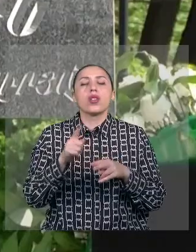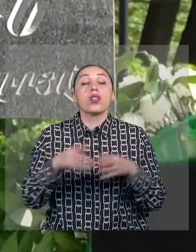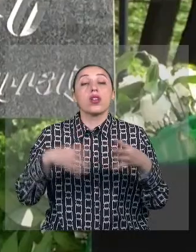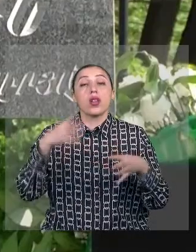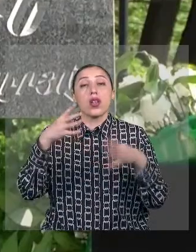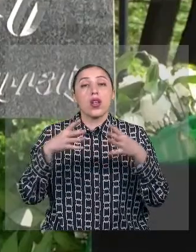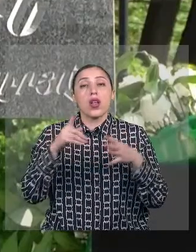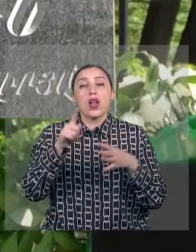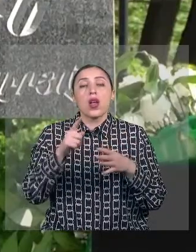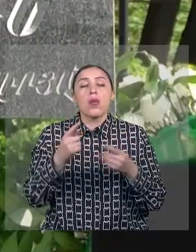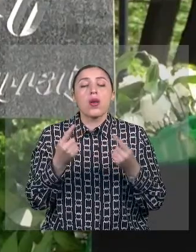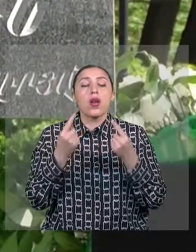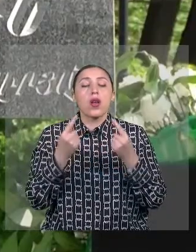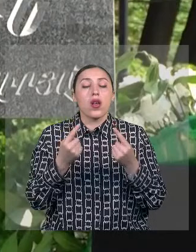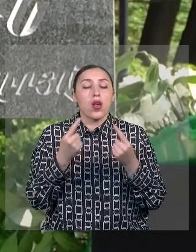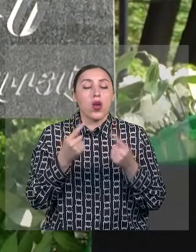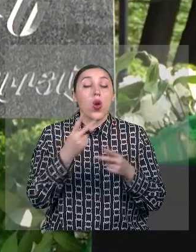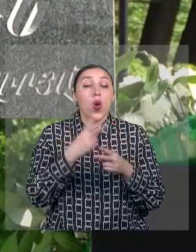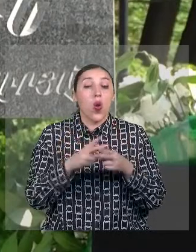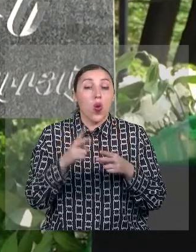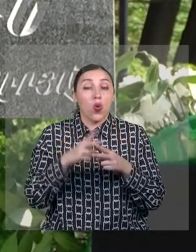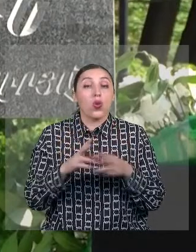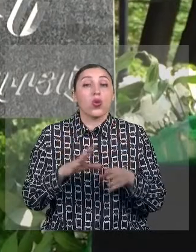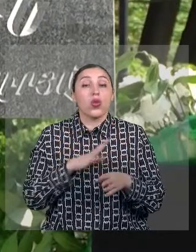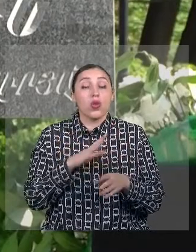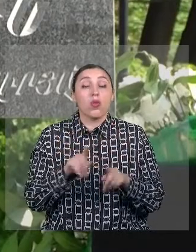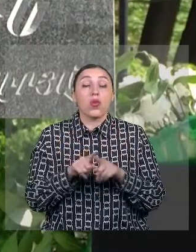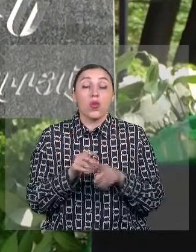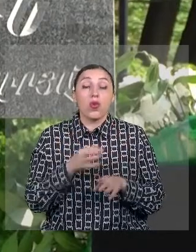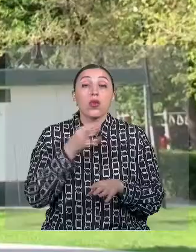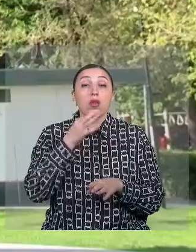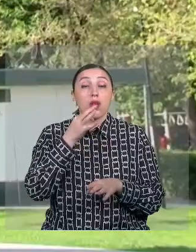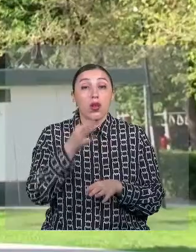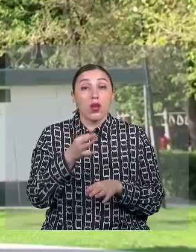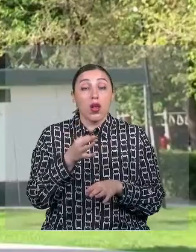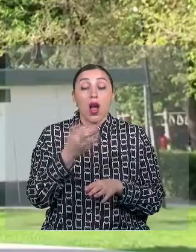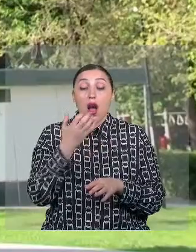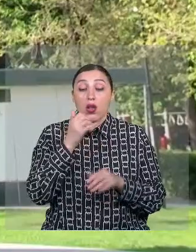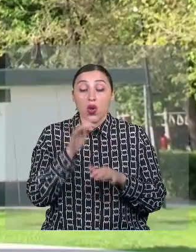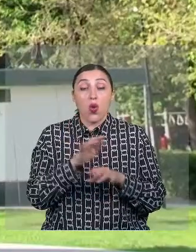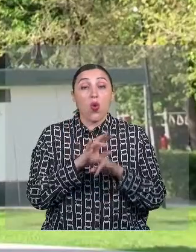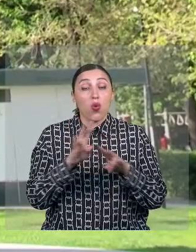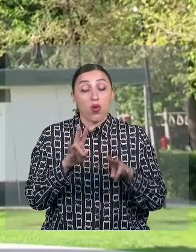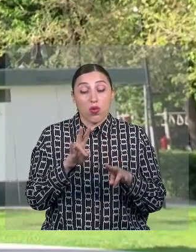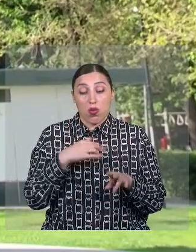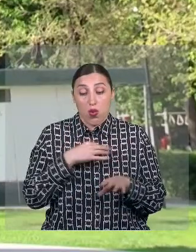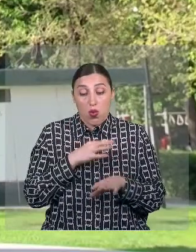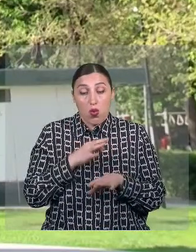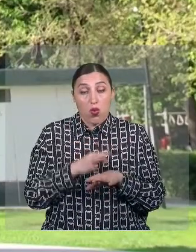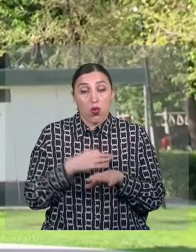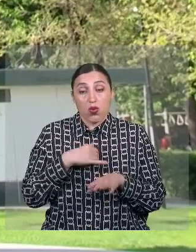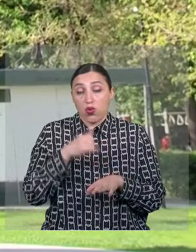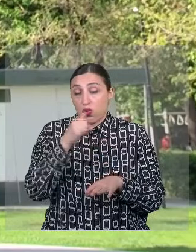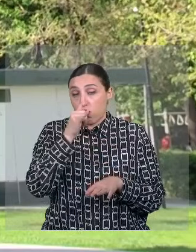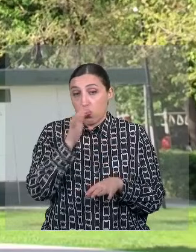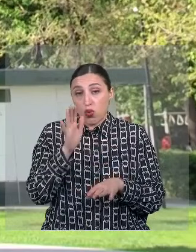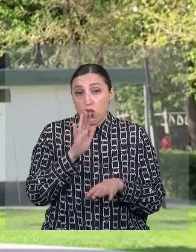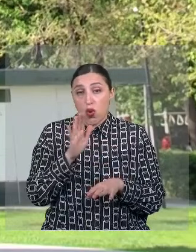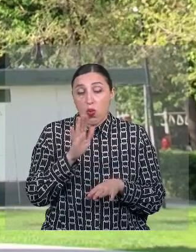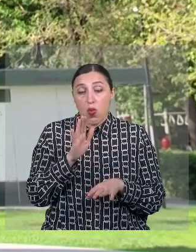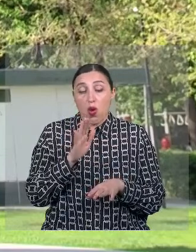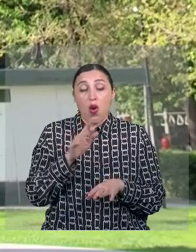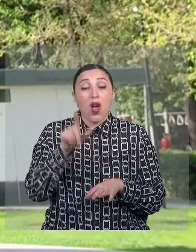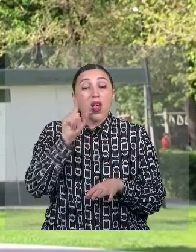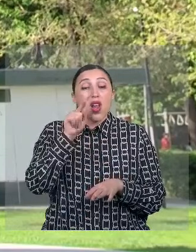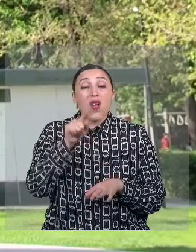կորուստներ կրած գերատեսչությունն է, ասել է նա և ընդգծել. Որպես արտգործնախարարության ղեկավար ես չեմ կարող ընդունել